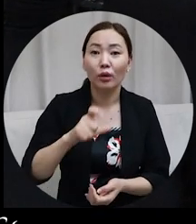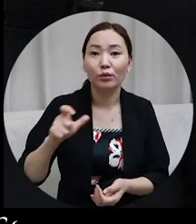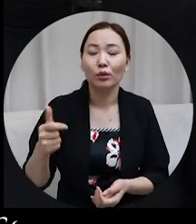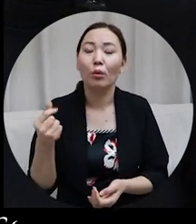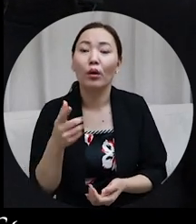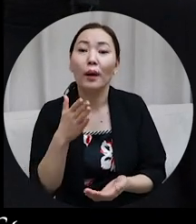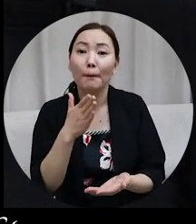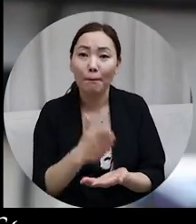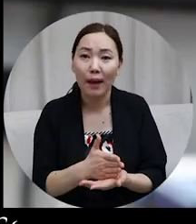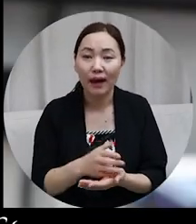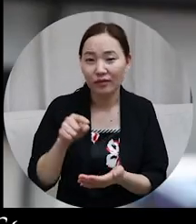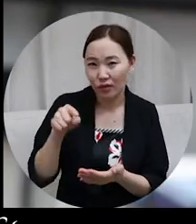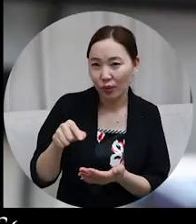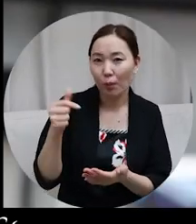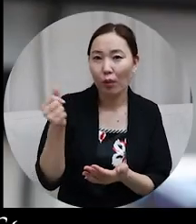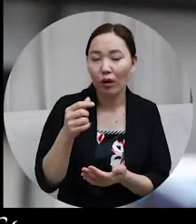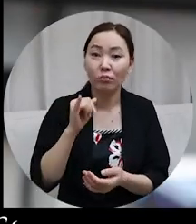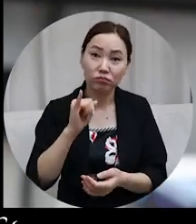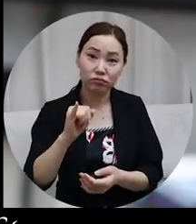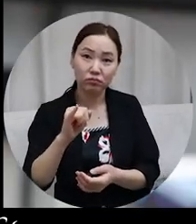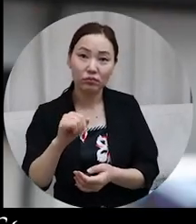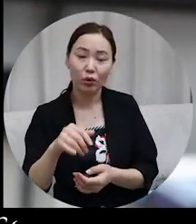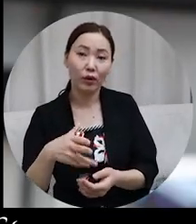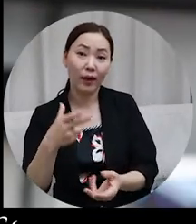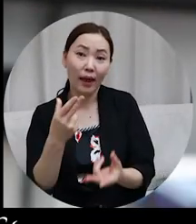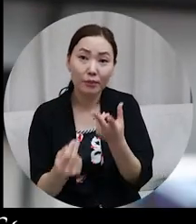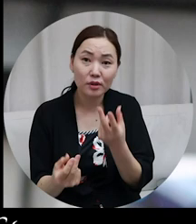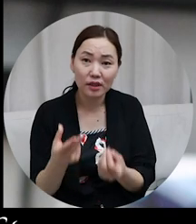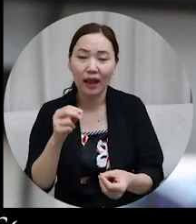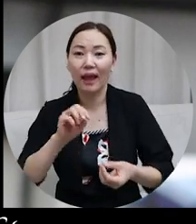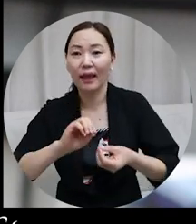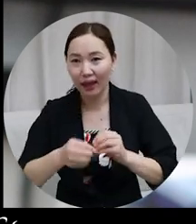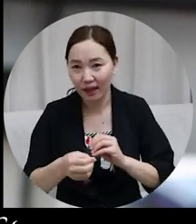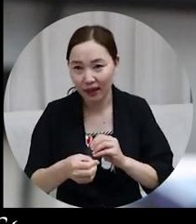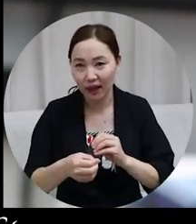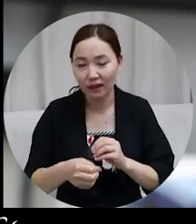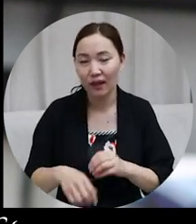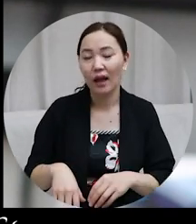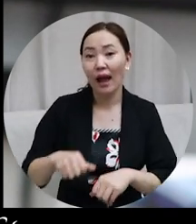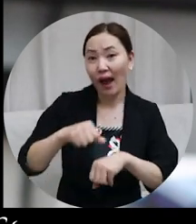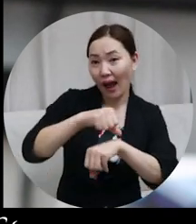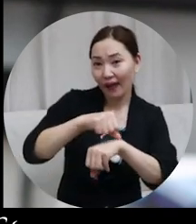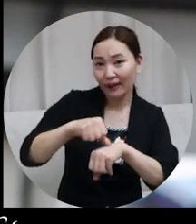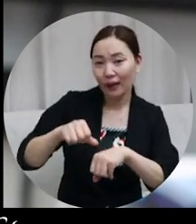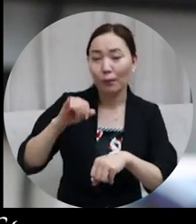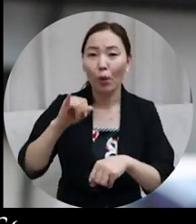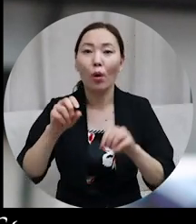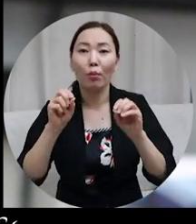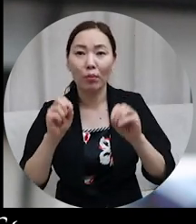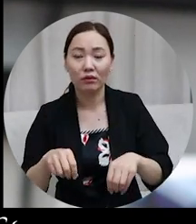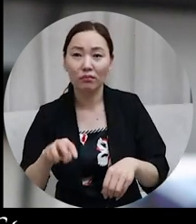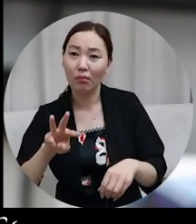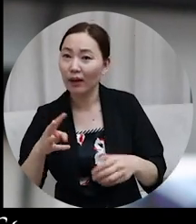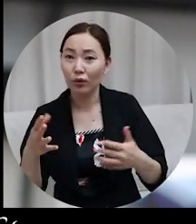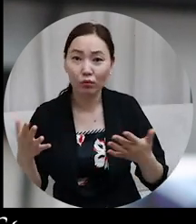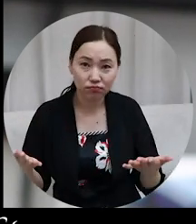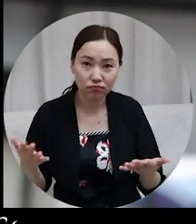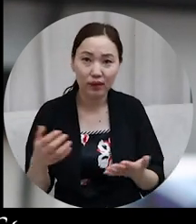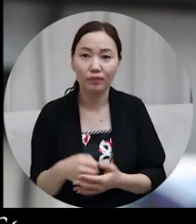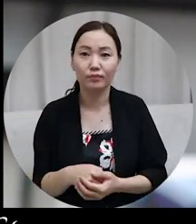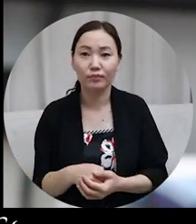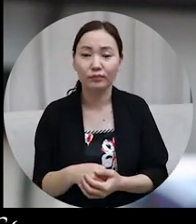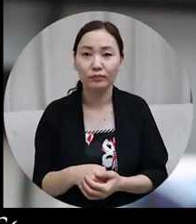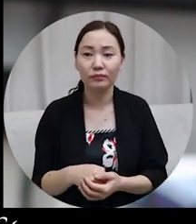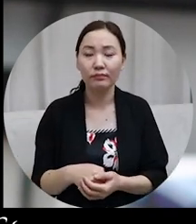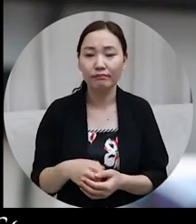ухаан мөхөн гэл тийм л асууд юм лээ. Одоо мэдээж бас хүн мянга мөнгө байгаад тий нөгөө мөнгөөрөө муу амьлагт очиод муу амжилгээ